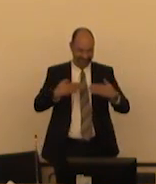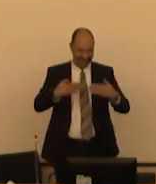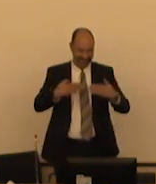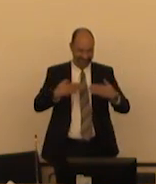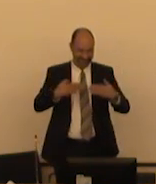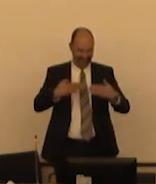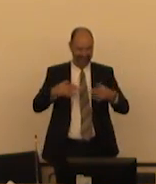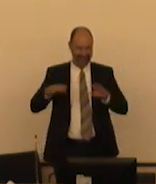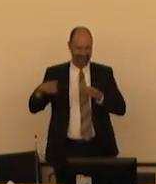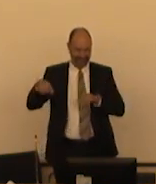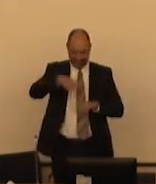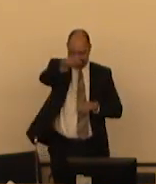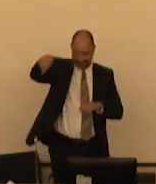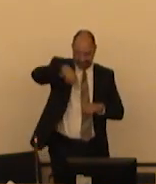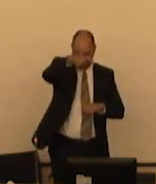tanquem l'acte.